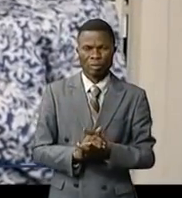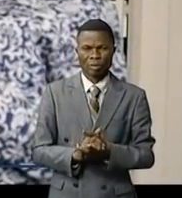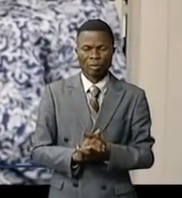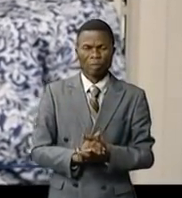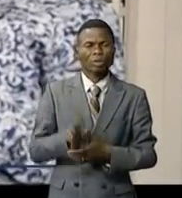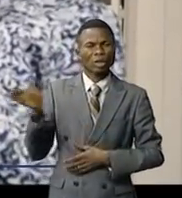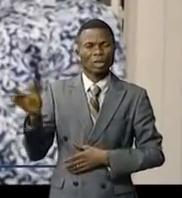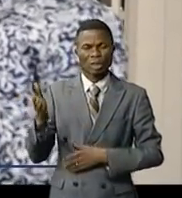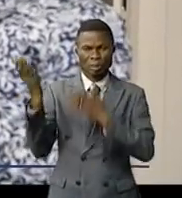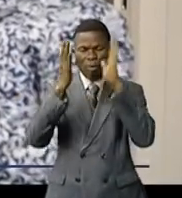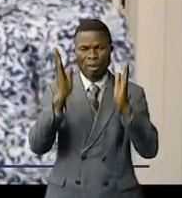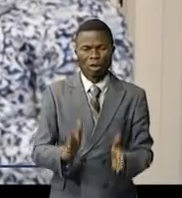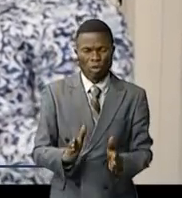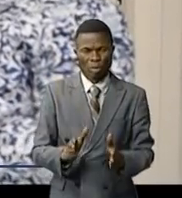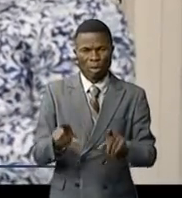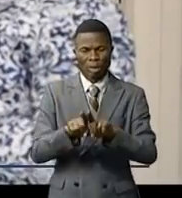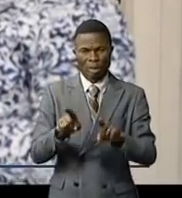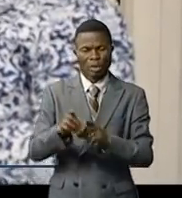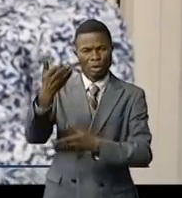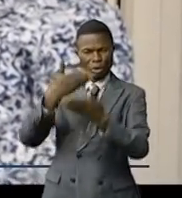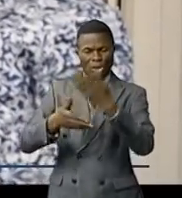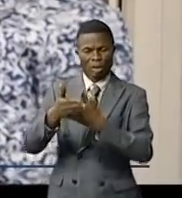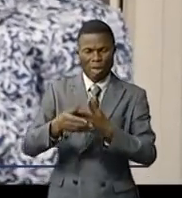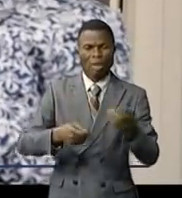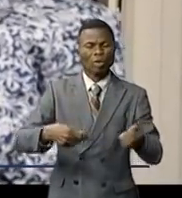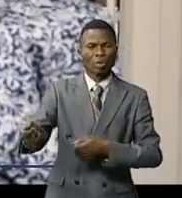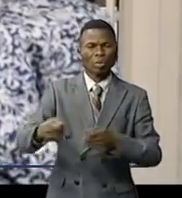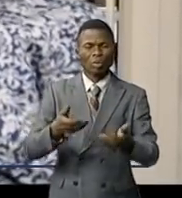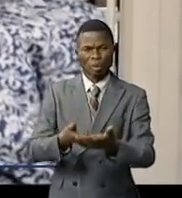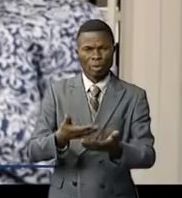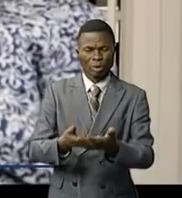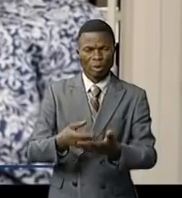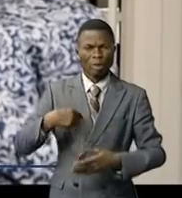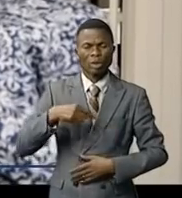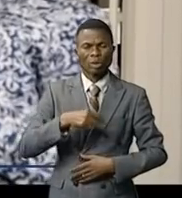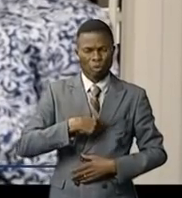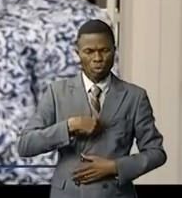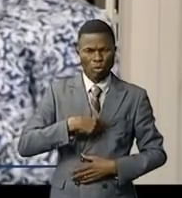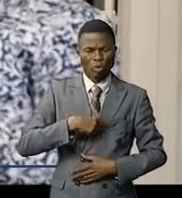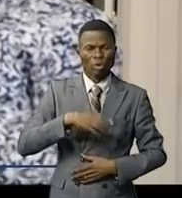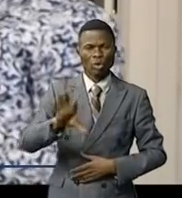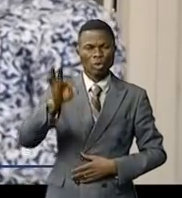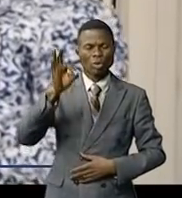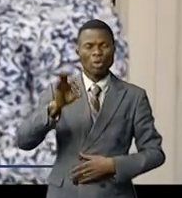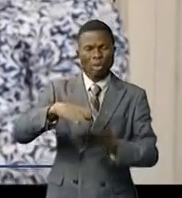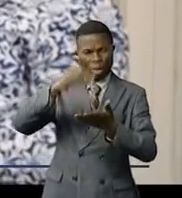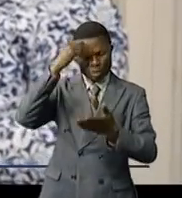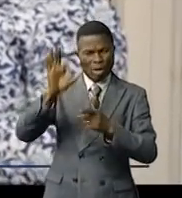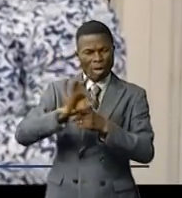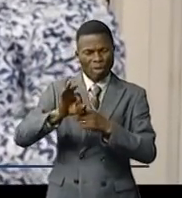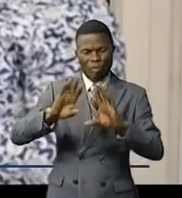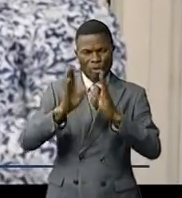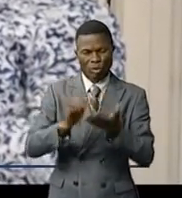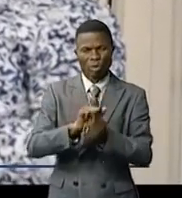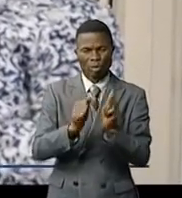en tant que plateforme d'échange est un véritable marché où on peut tirer toutes sortes d'informations utiles sur l'achat,